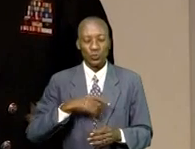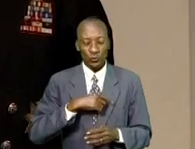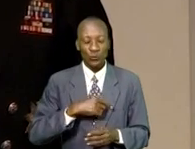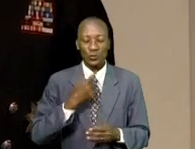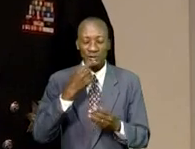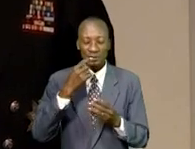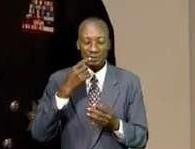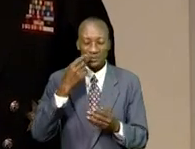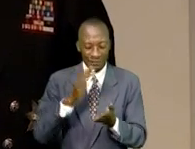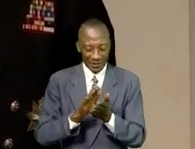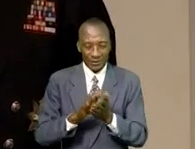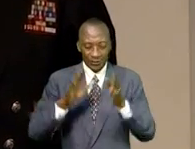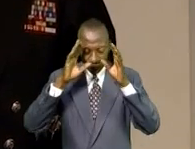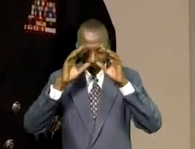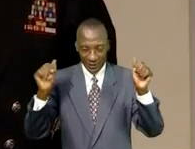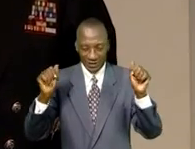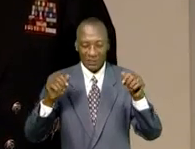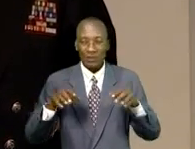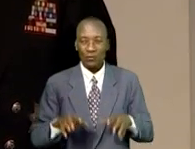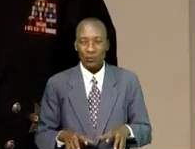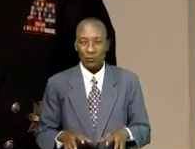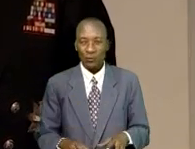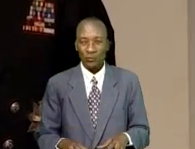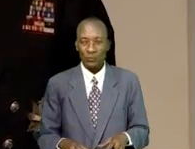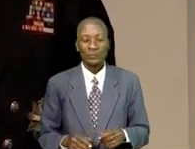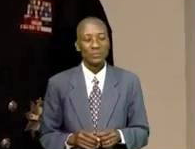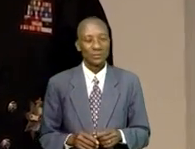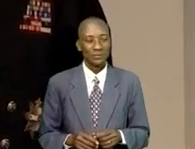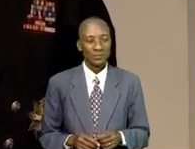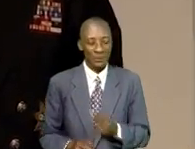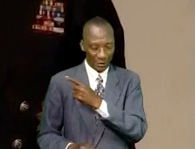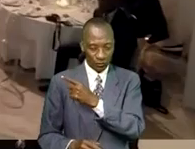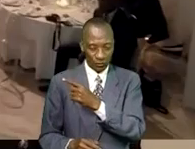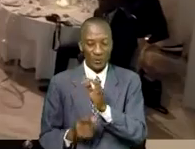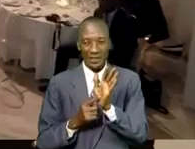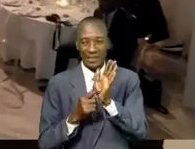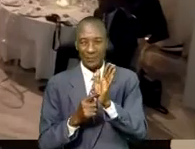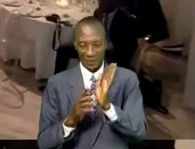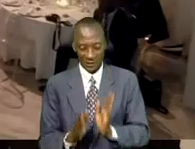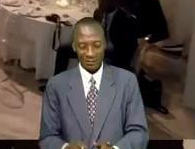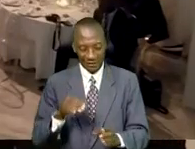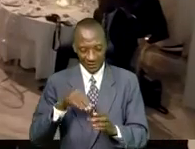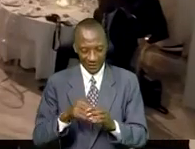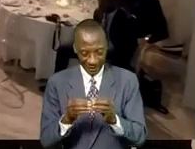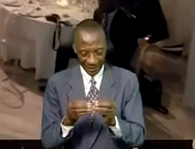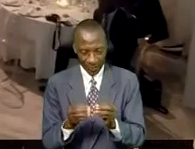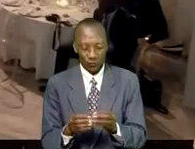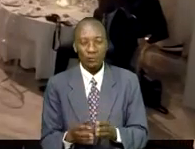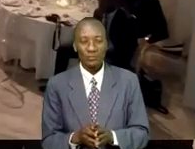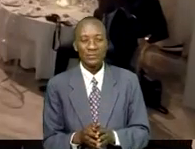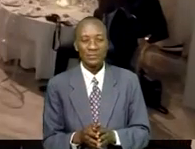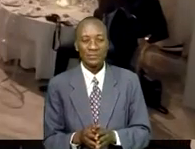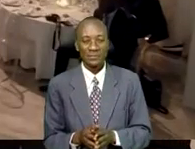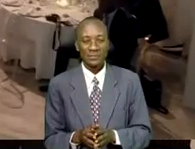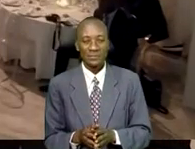du Congo, que je représente en cette soirée, lui est exprimée comme lui est communiquée